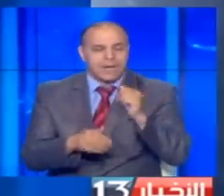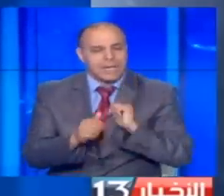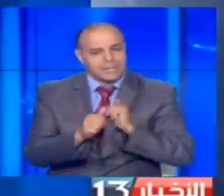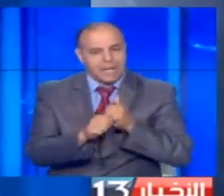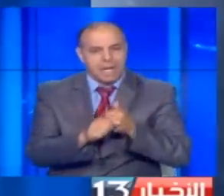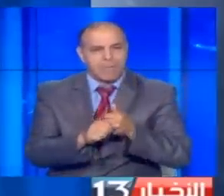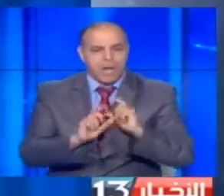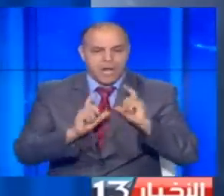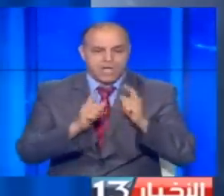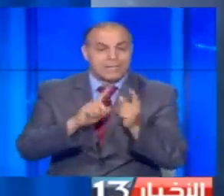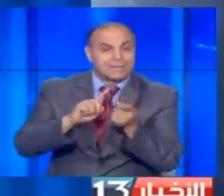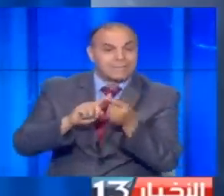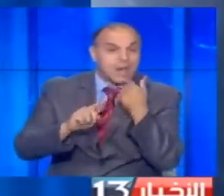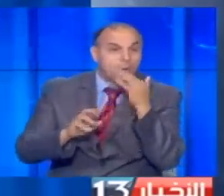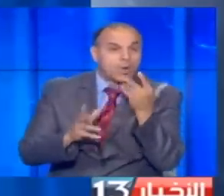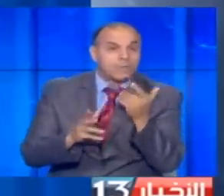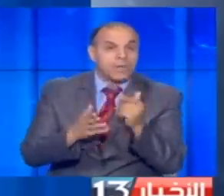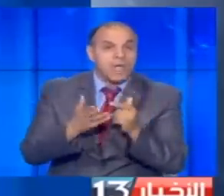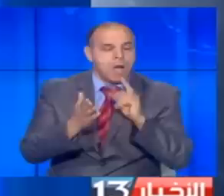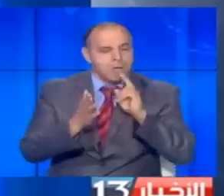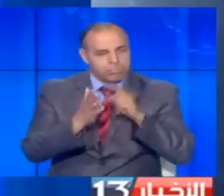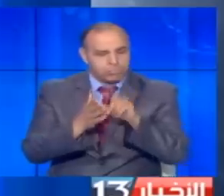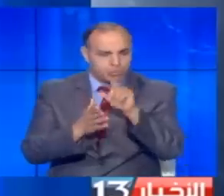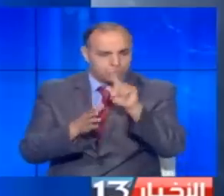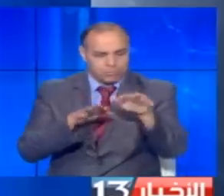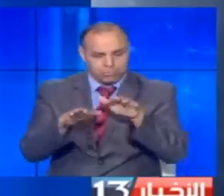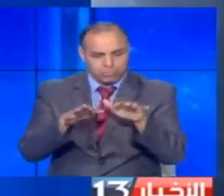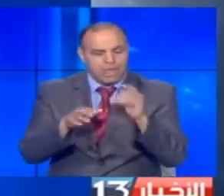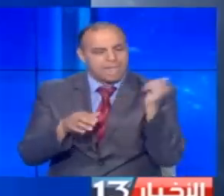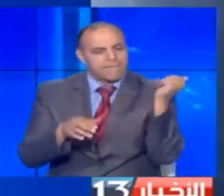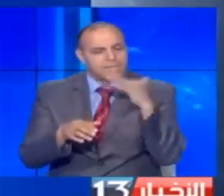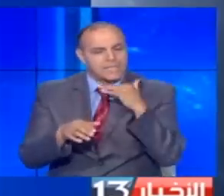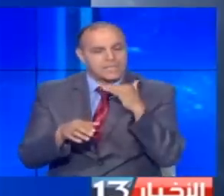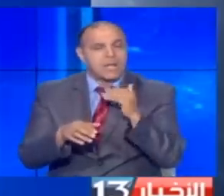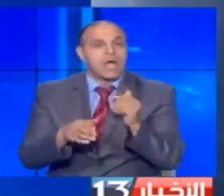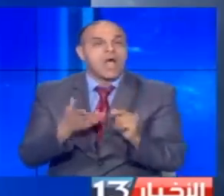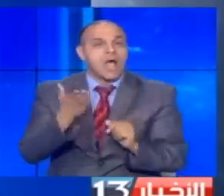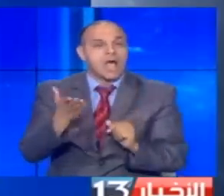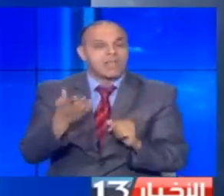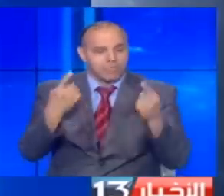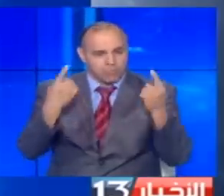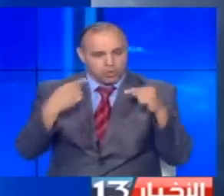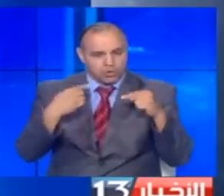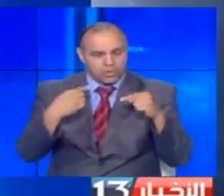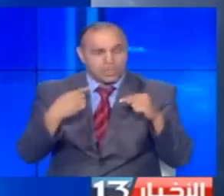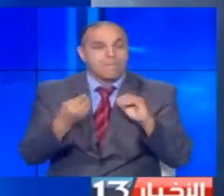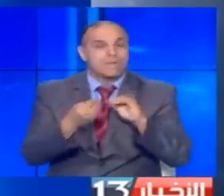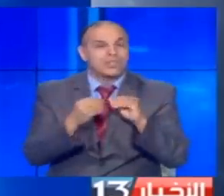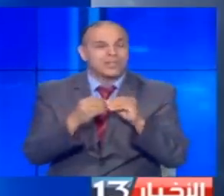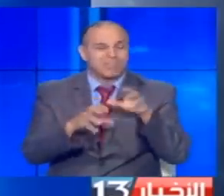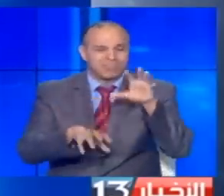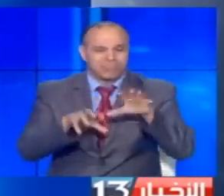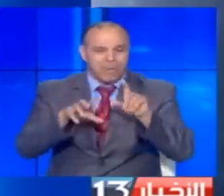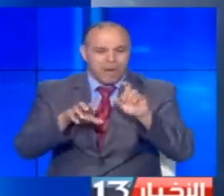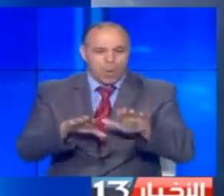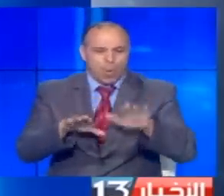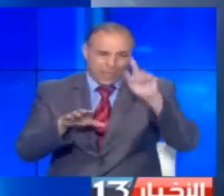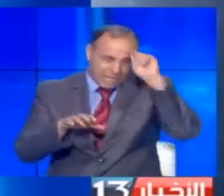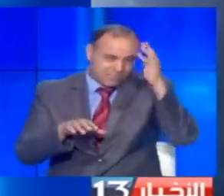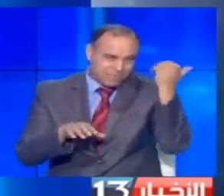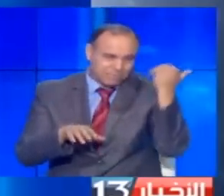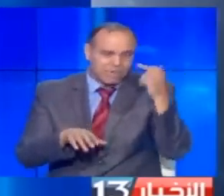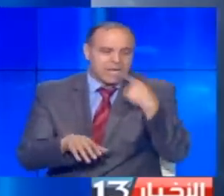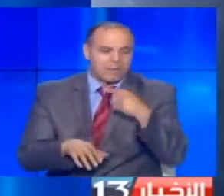عمل اللجان المختصه واقر جمله اجراءات فوريه وعاجله في مواجهه مخلفات فيضانات السبت الماضي في